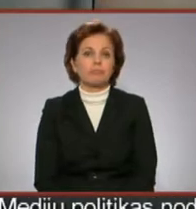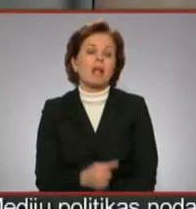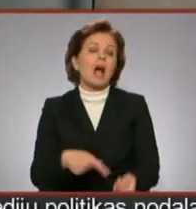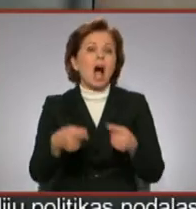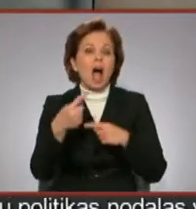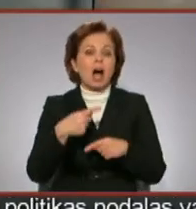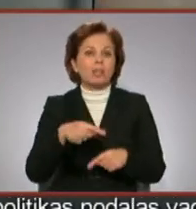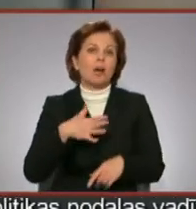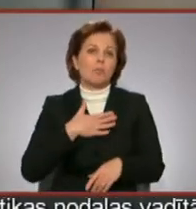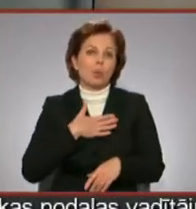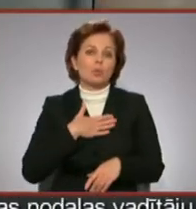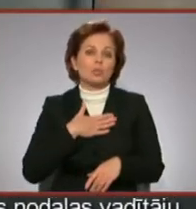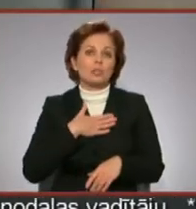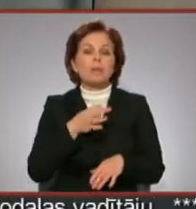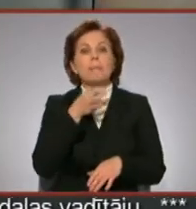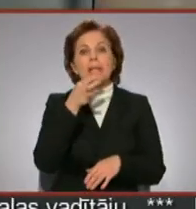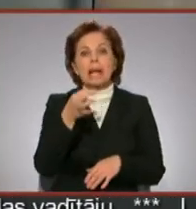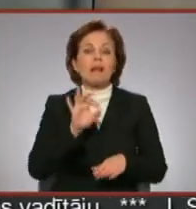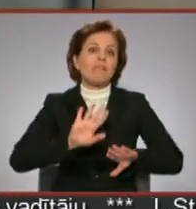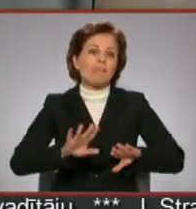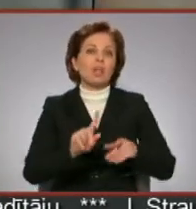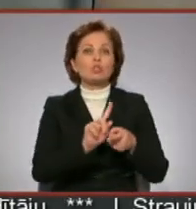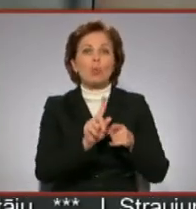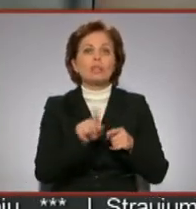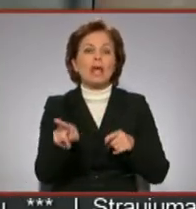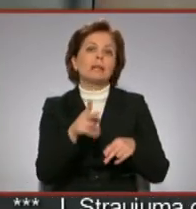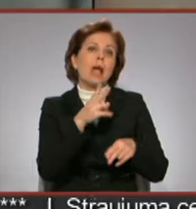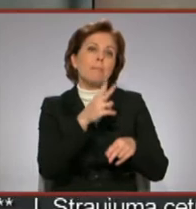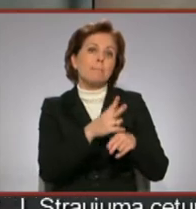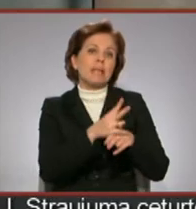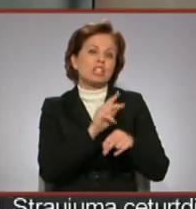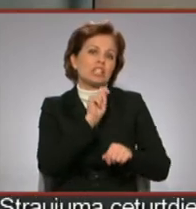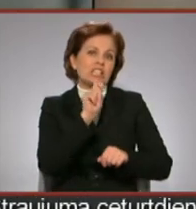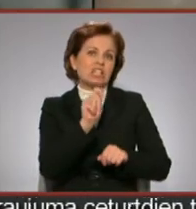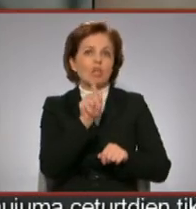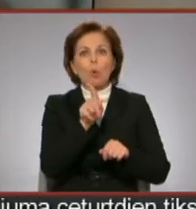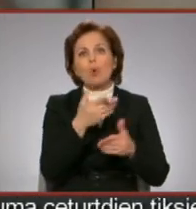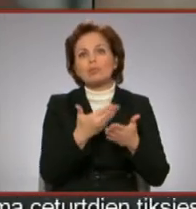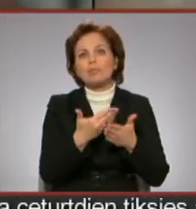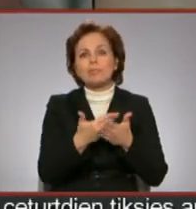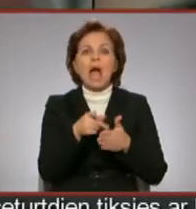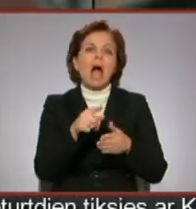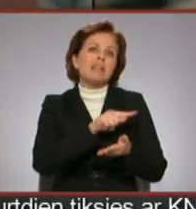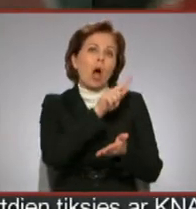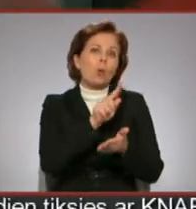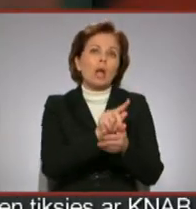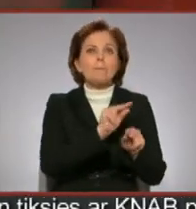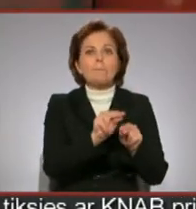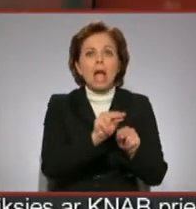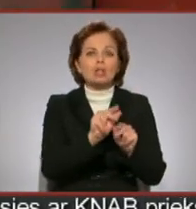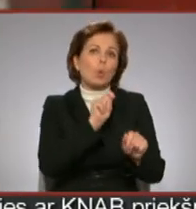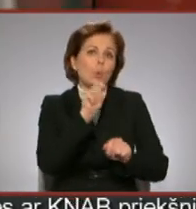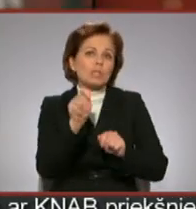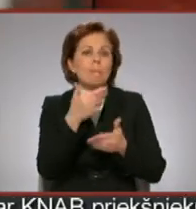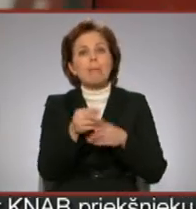Un atgriežamies pie jau raidījuma sākumā pieteiktā temata, vai skolotājs ir misionārs. Šo jautājumu pedagogu uzdod gan labojot burtnīcas kaudzes, gan strādājot